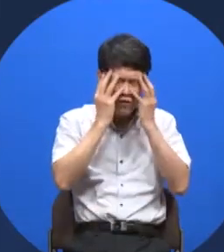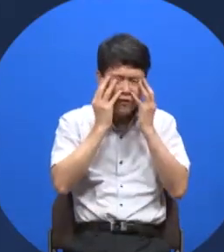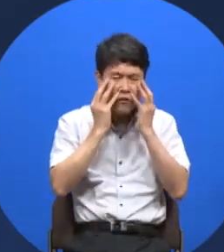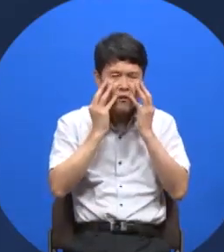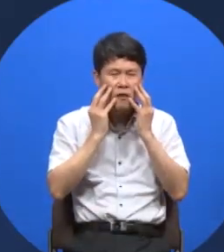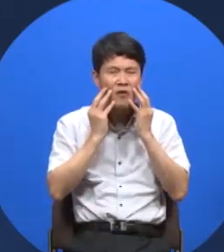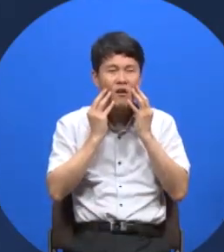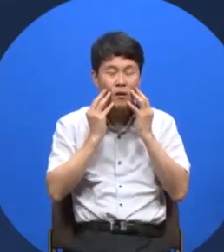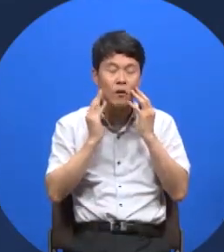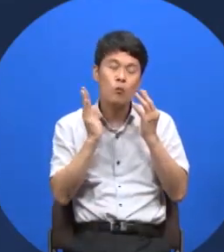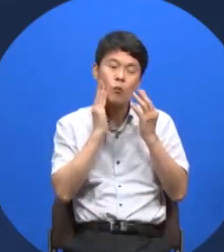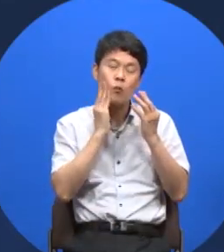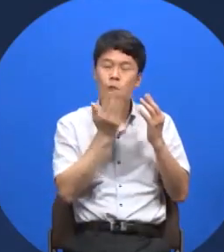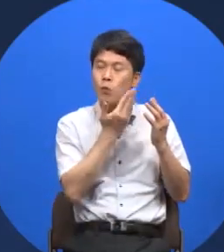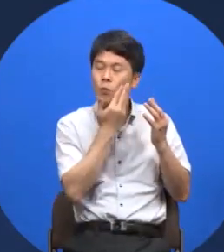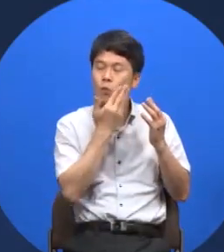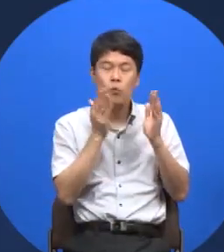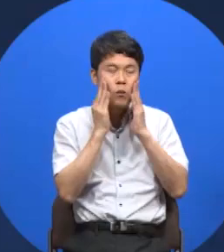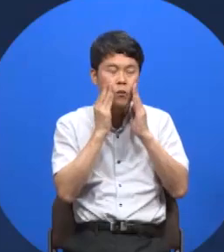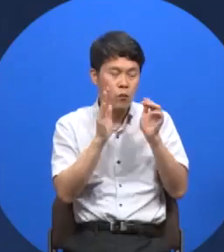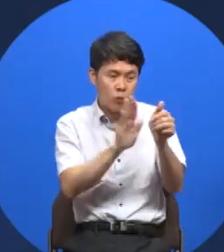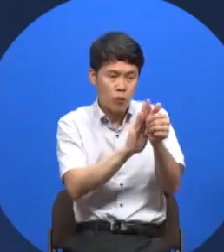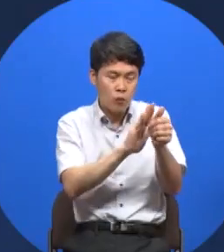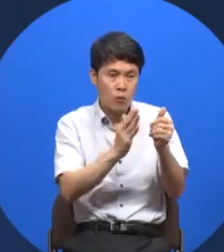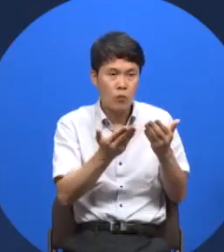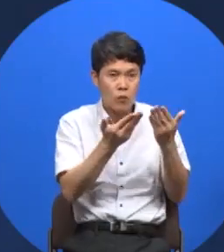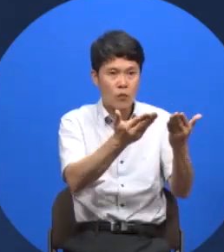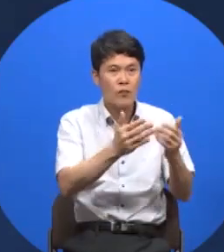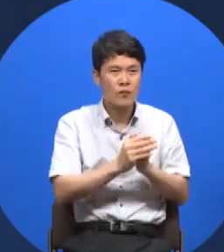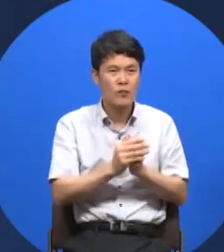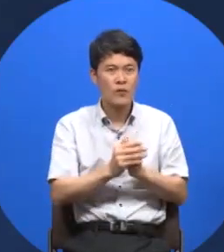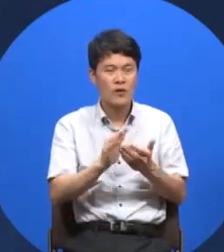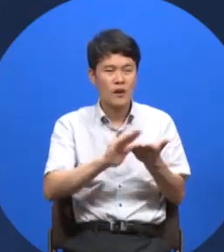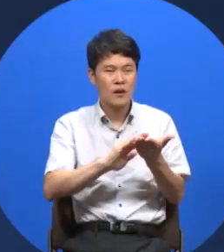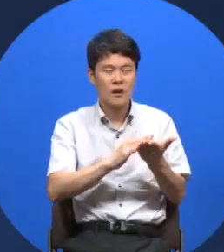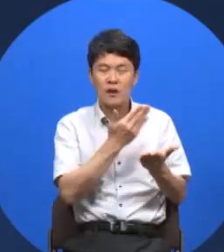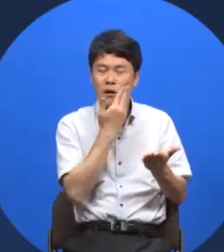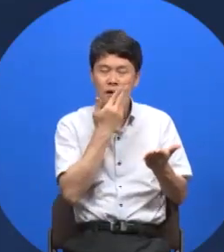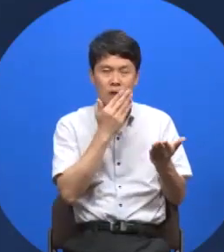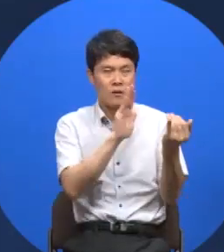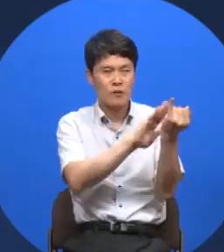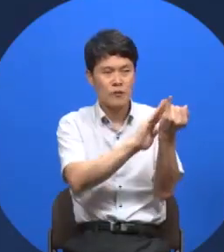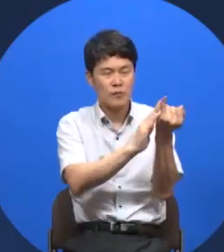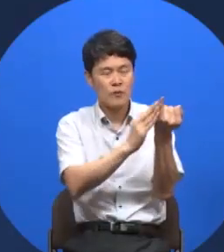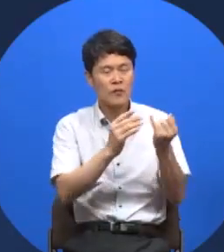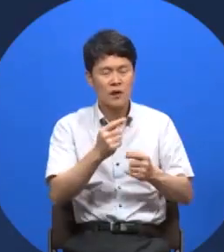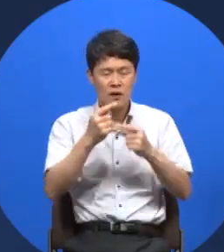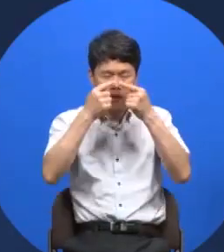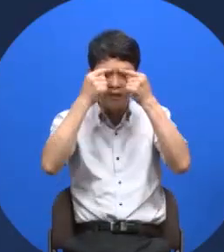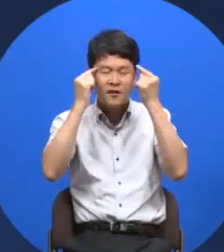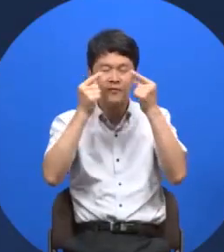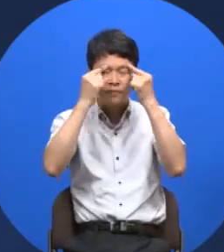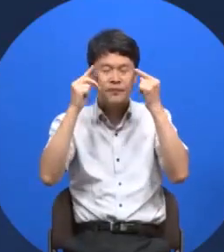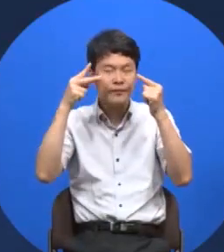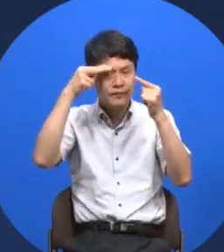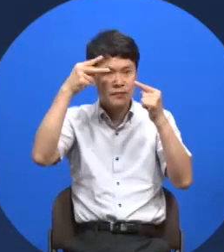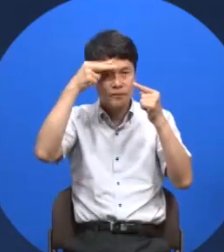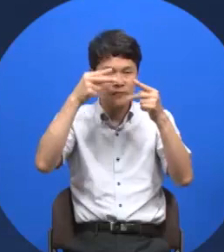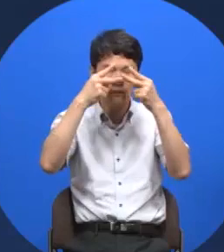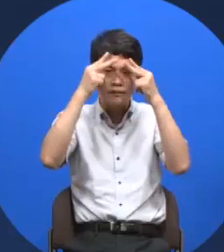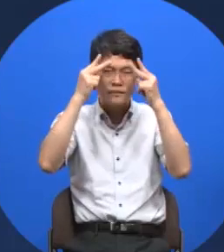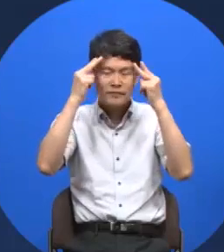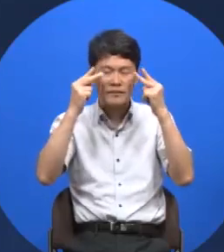주름에 파운데이션을 발라드리고 가루 분을 토닥이고 눈썹을 다듬어